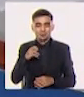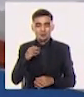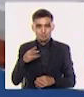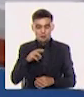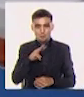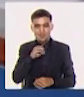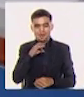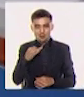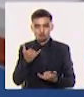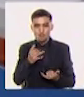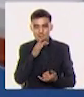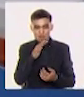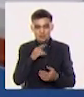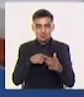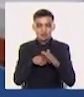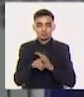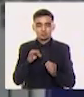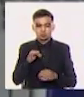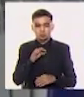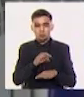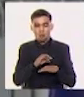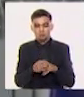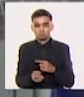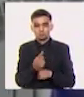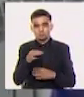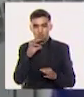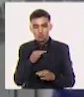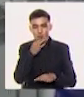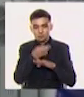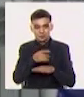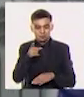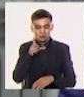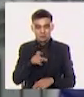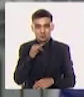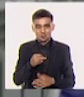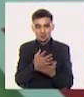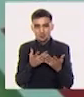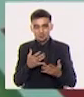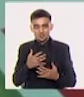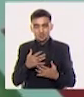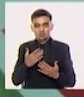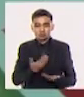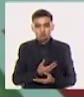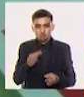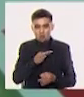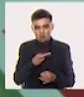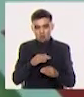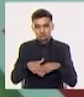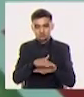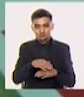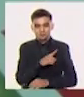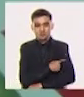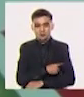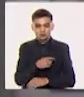дәл қазіргі уақытта әріптестерінің қатерлі дертті жұқтырмауына жауапты. Талайдың өмірін жалмаған бұл індет елдегі